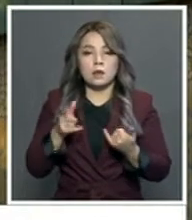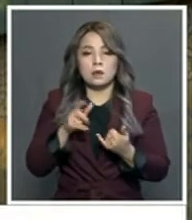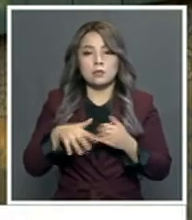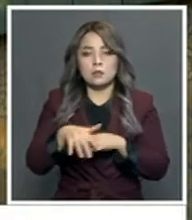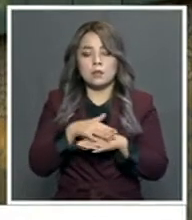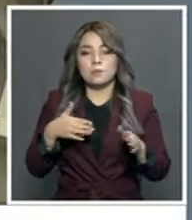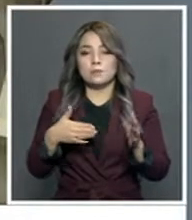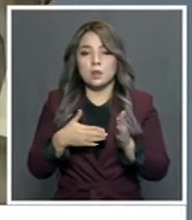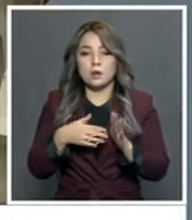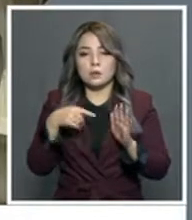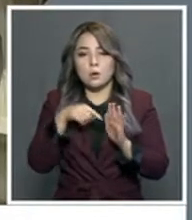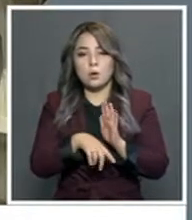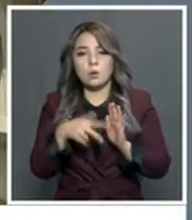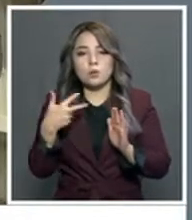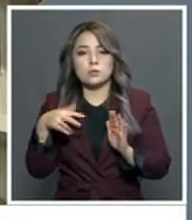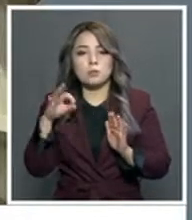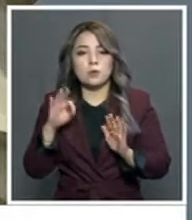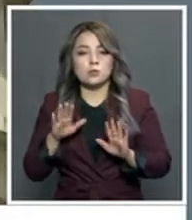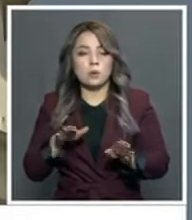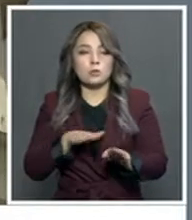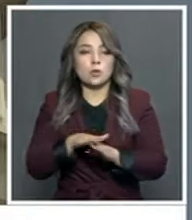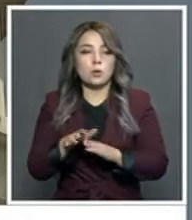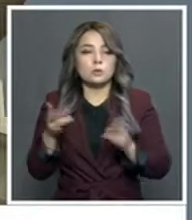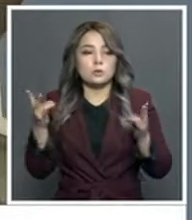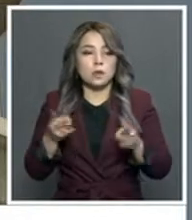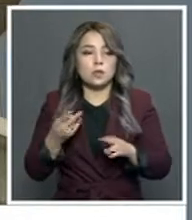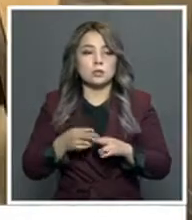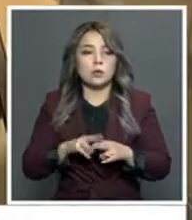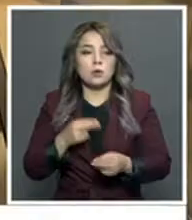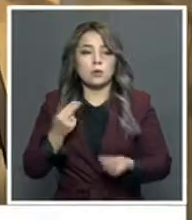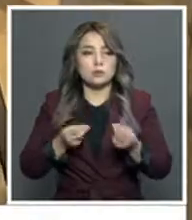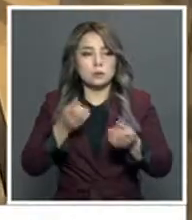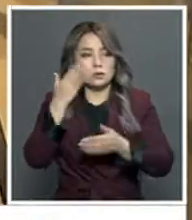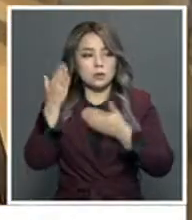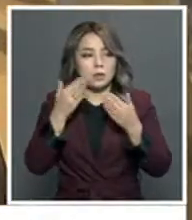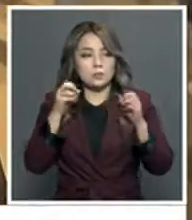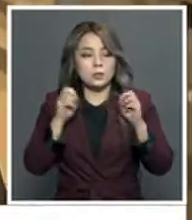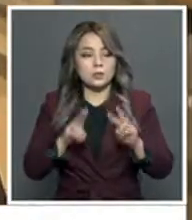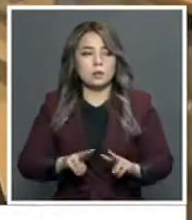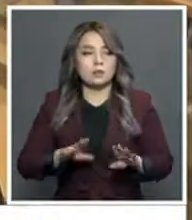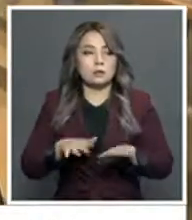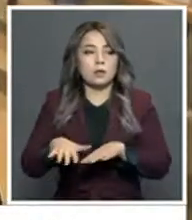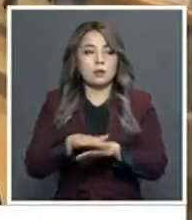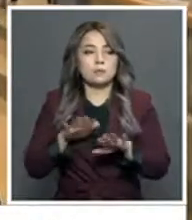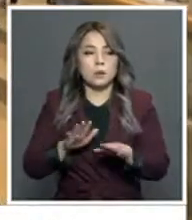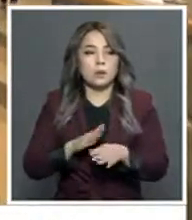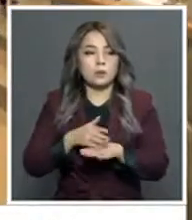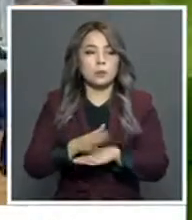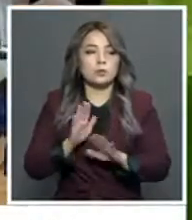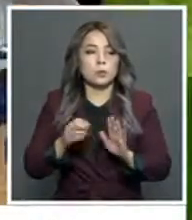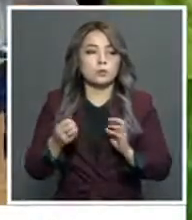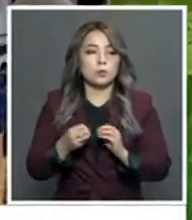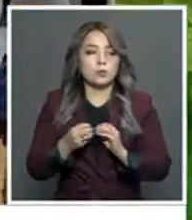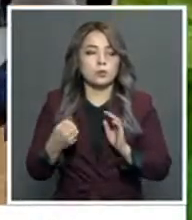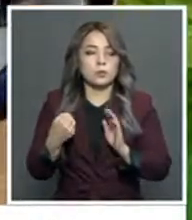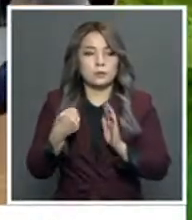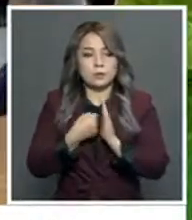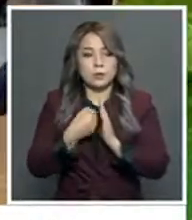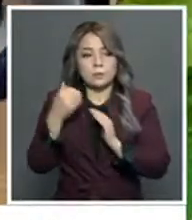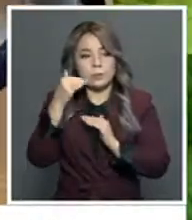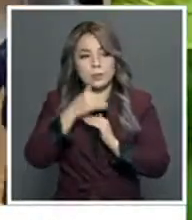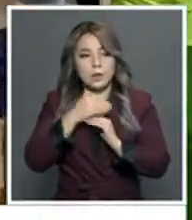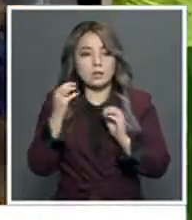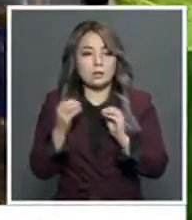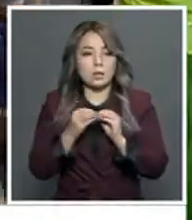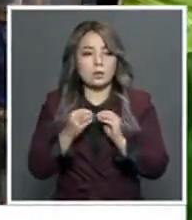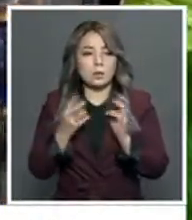саны мешіт ішінің 30%-на ғана толуы тиіс. Ойын-сауық орталықтары мен сауда үйлері қонақтарды кешкі сағат 10-ға дейін қабылдай алады.